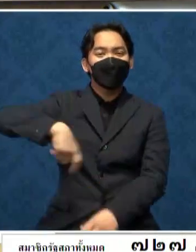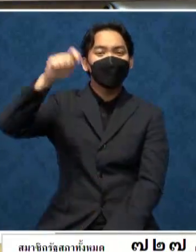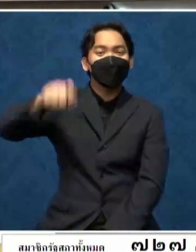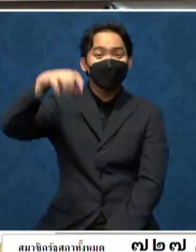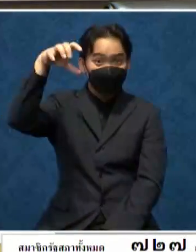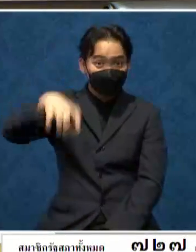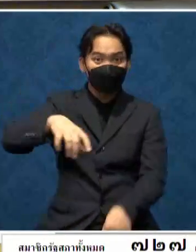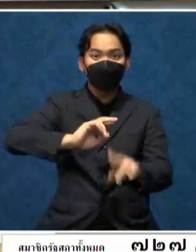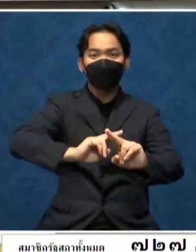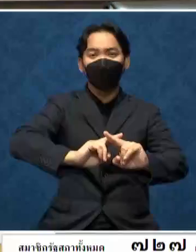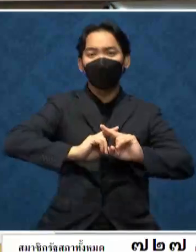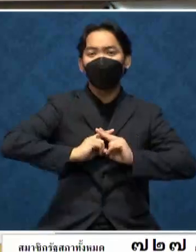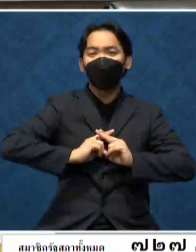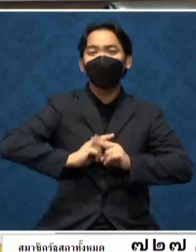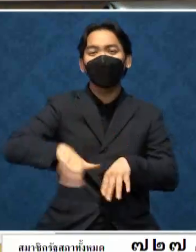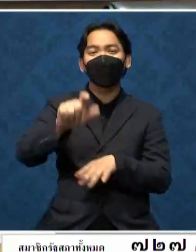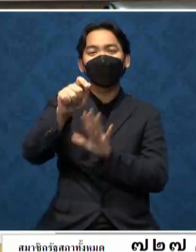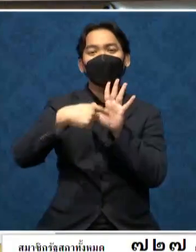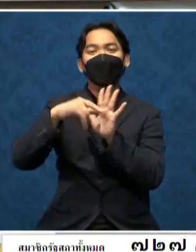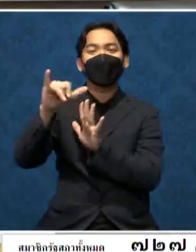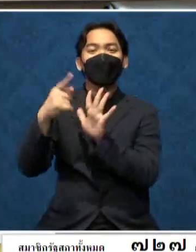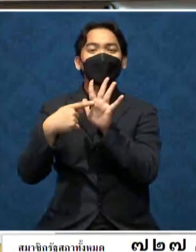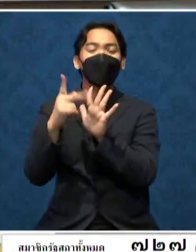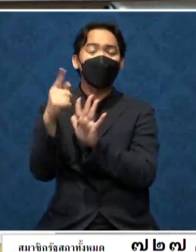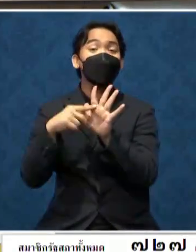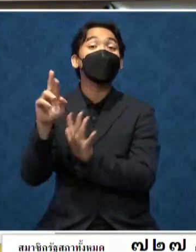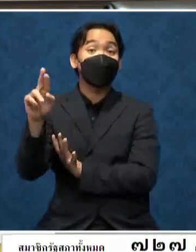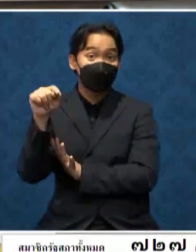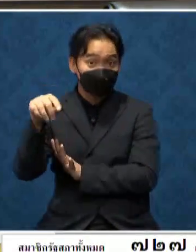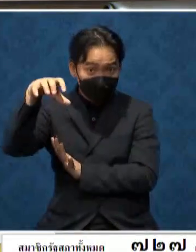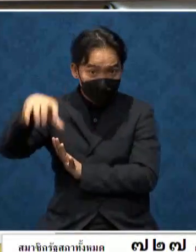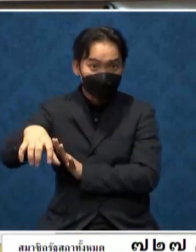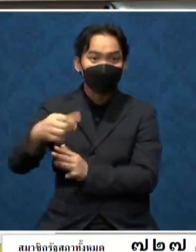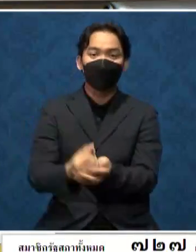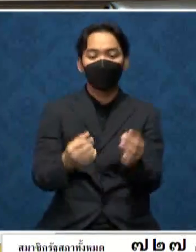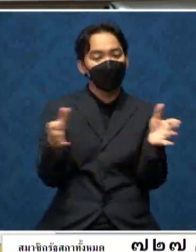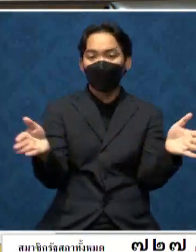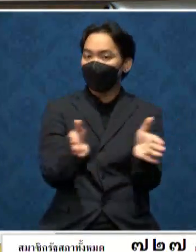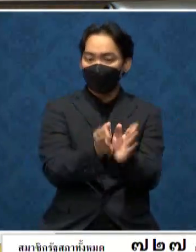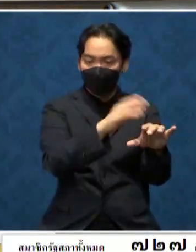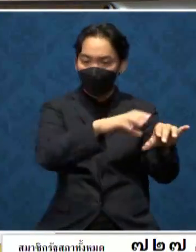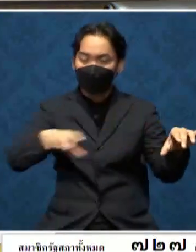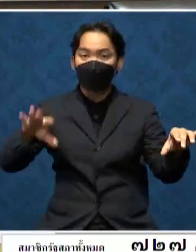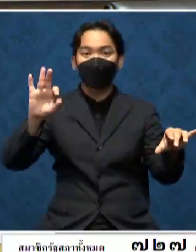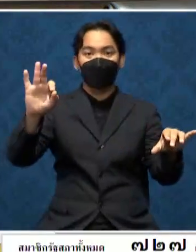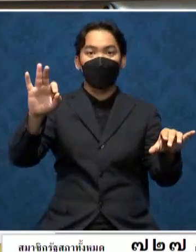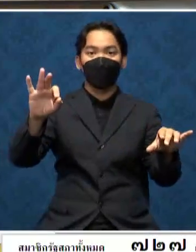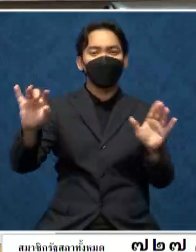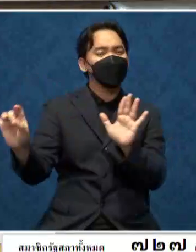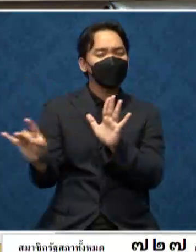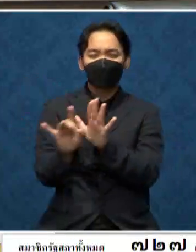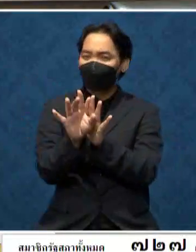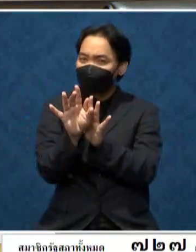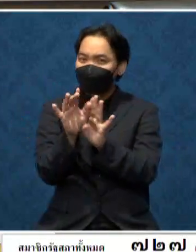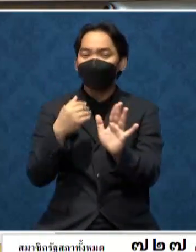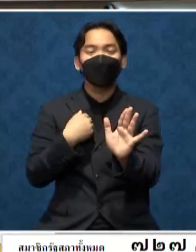นะครับมีอยู่ 9หน่วยงานและส่วนสุดท้ายอ่ะซื้อหน่วยงานในกระบวนการยุติธรรมอื่น